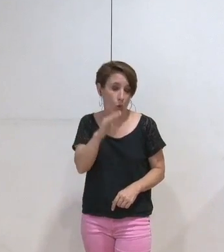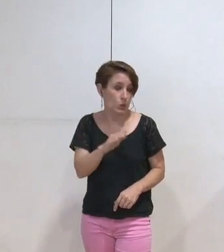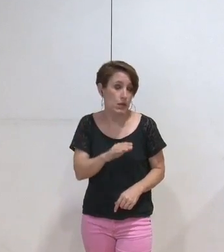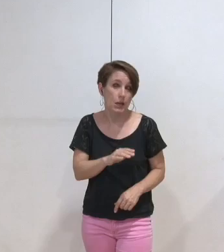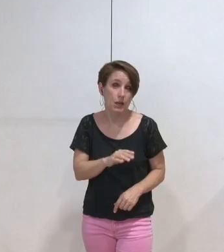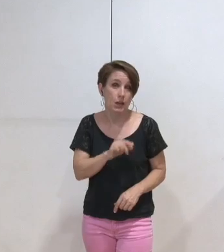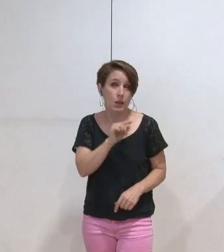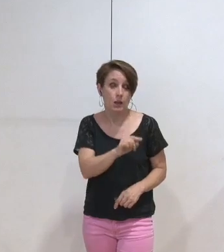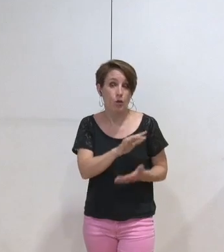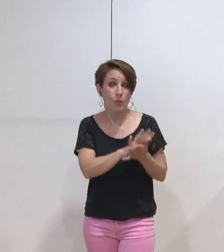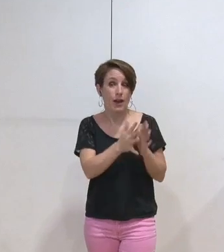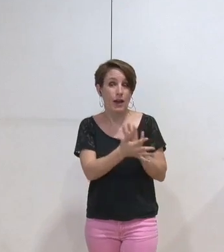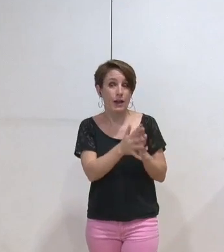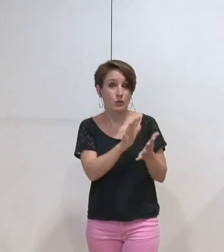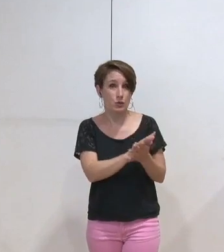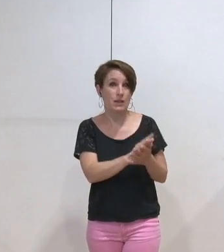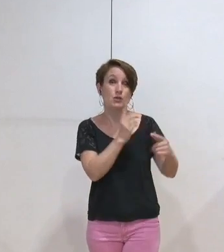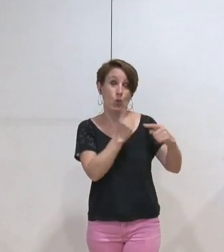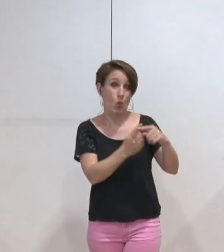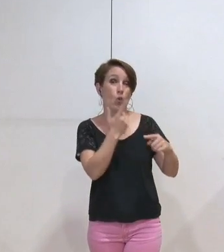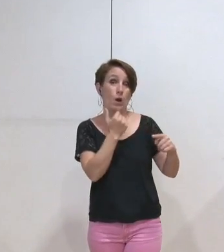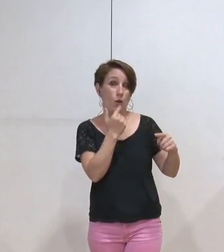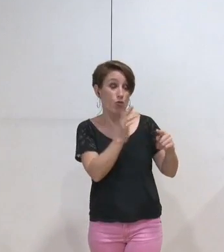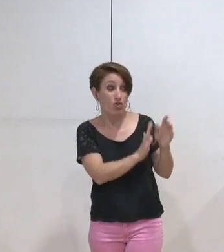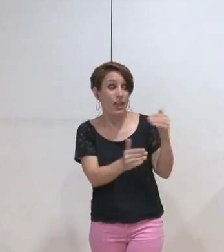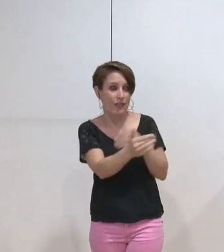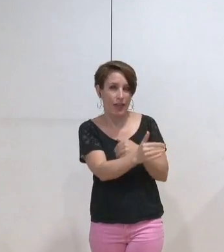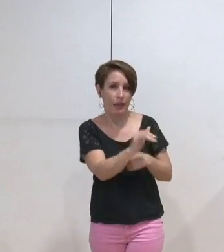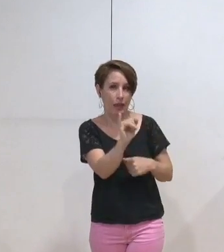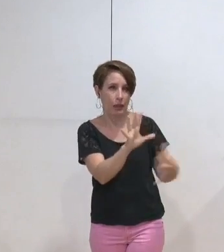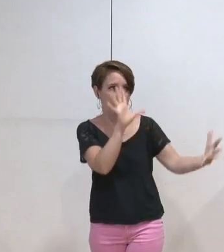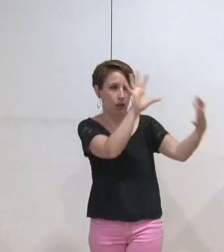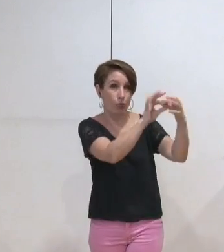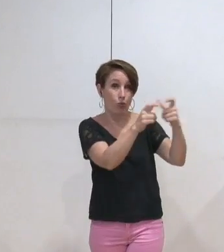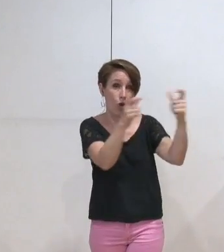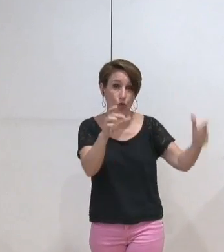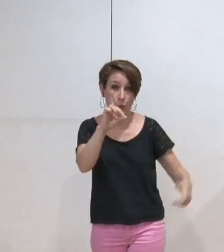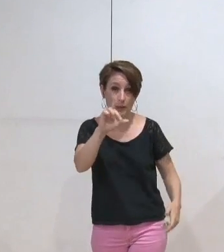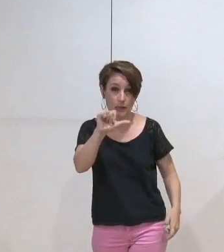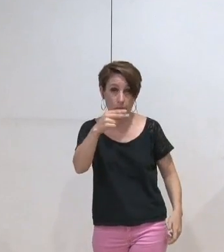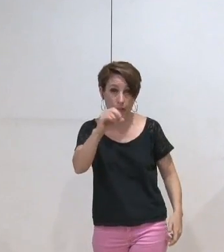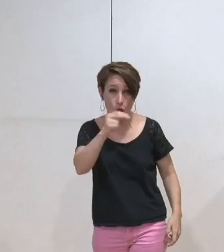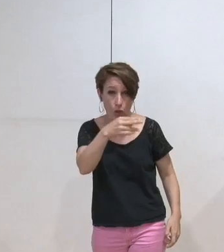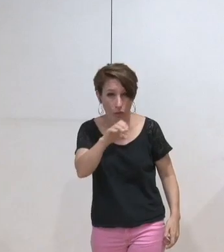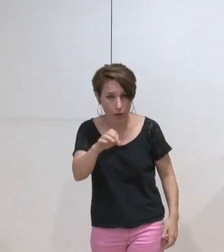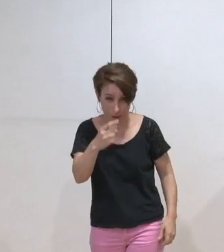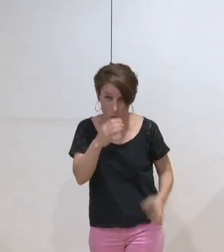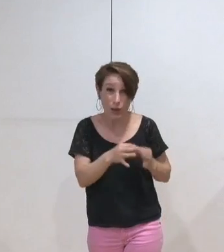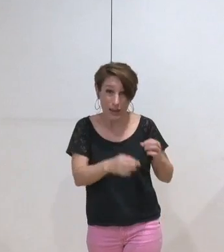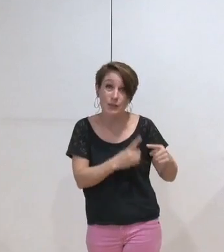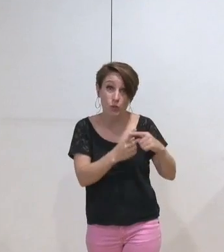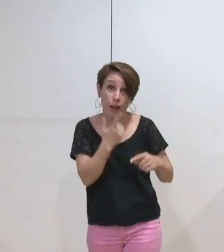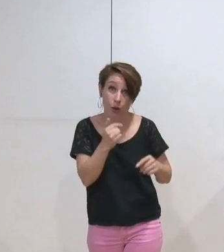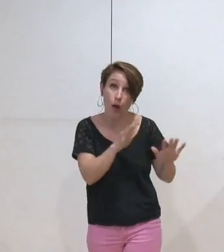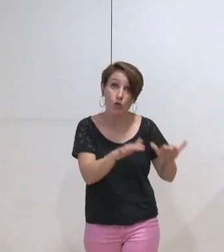ce cache d'Anon au point d'ailleurs que la Croix-Rouge s désinvestie de de de ce projet donc c'est